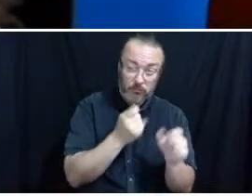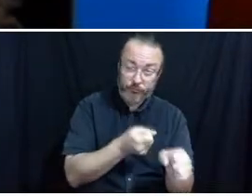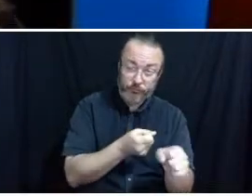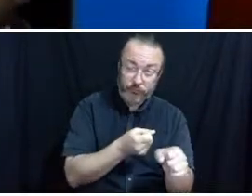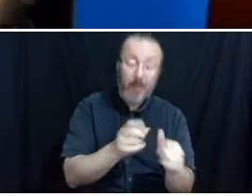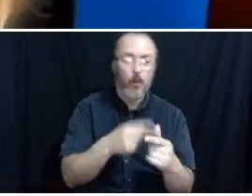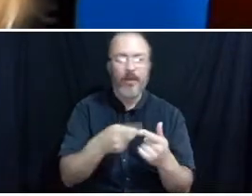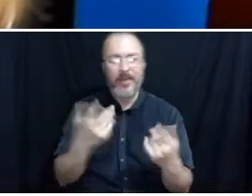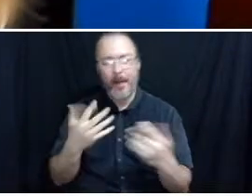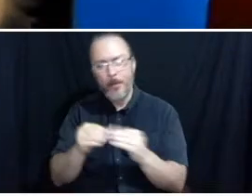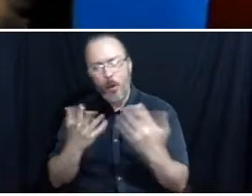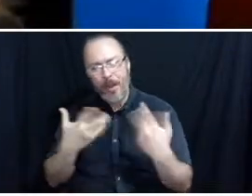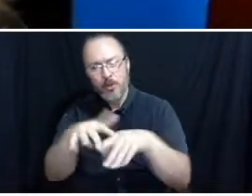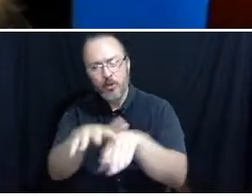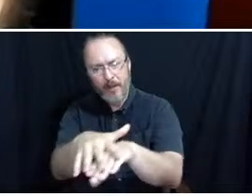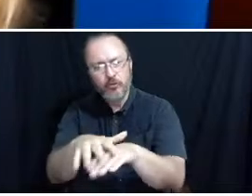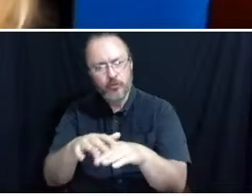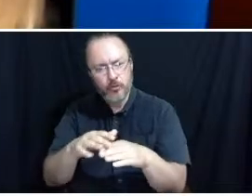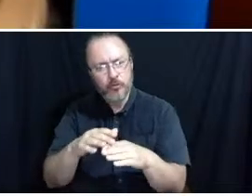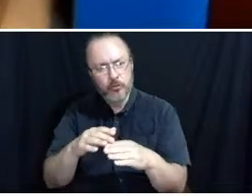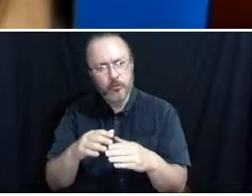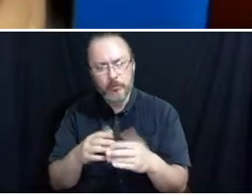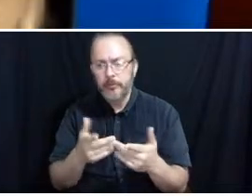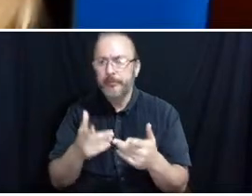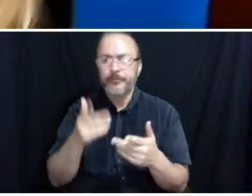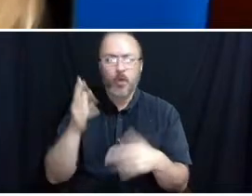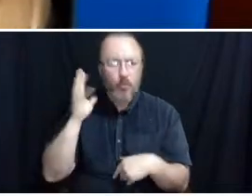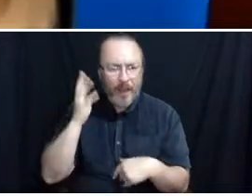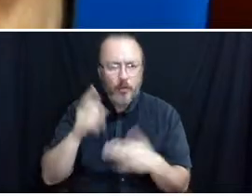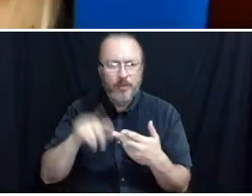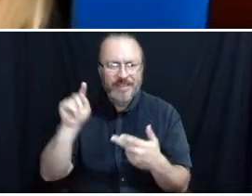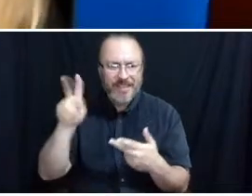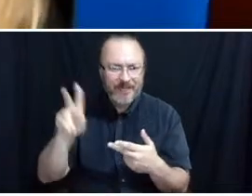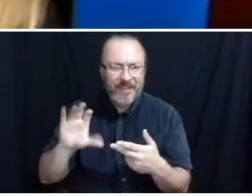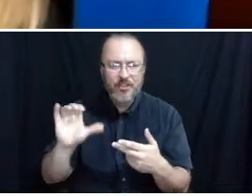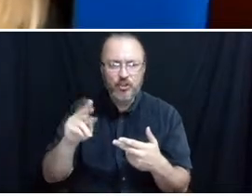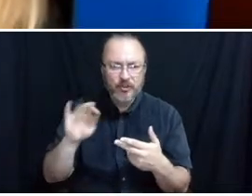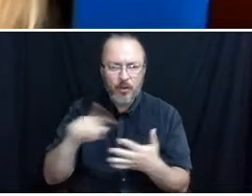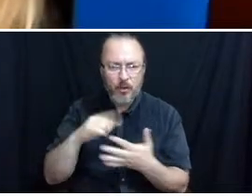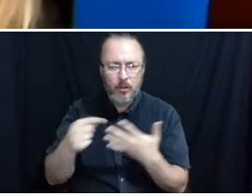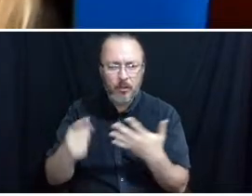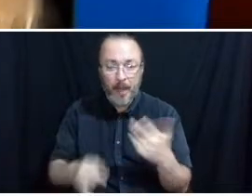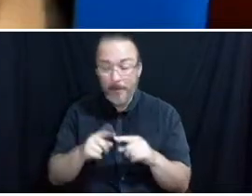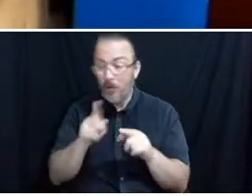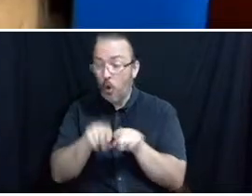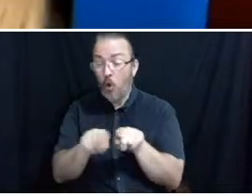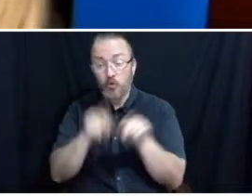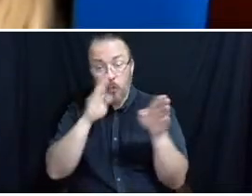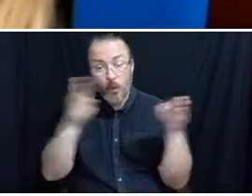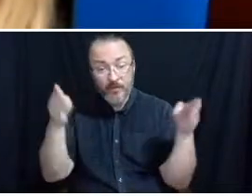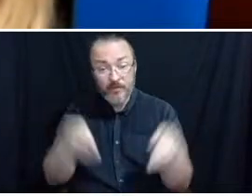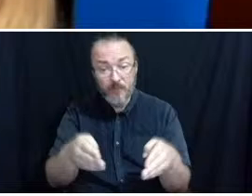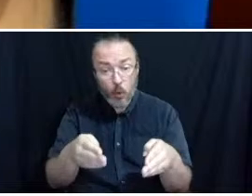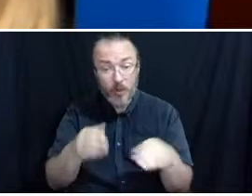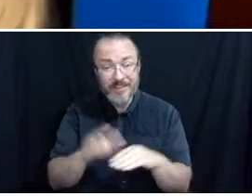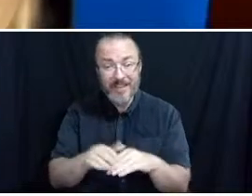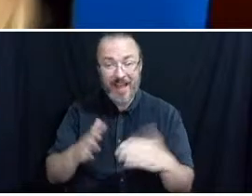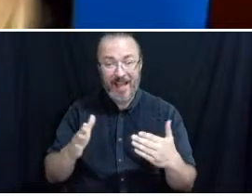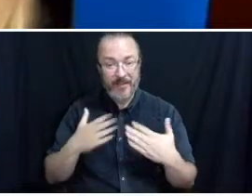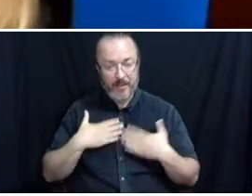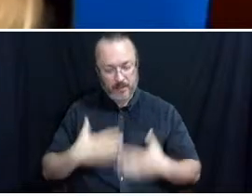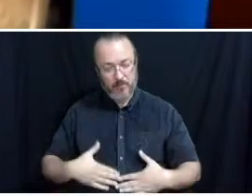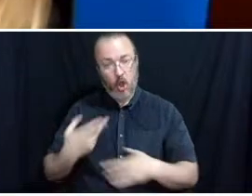une approche intégrée avec l'utilisation de la radio et d'autres méthodes plus traditionnelles, mais souvent se concentre sur